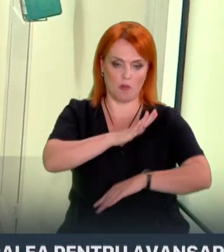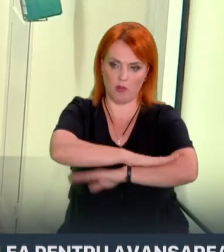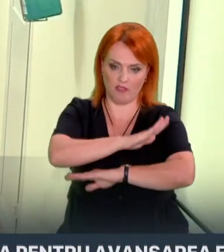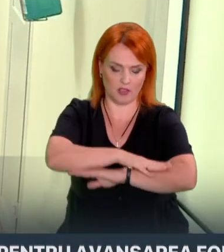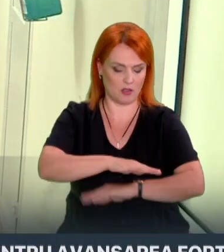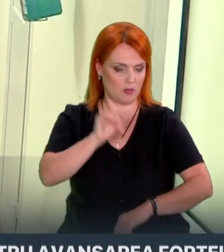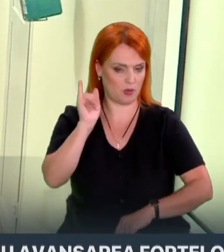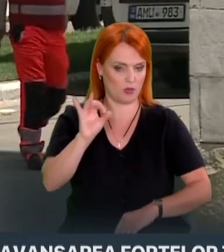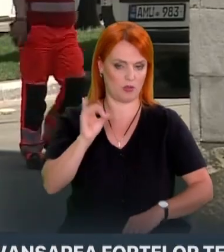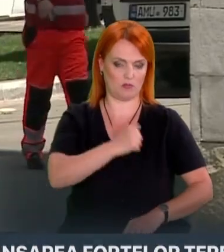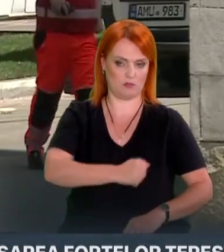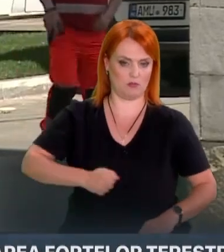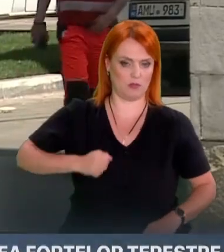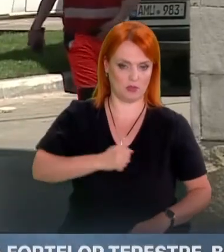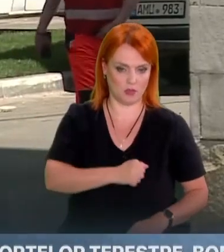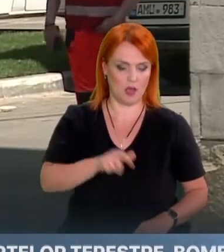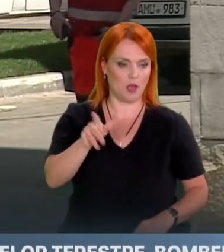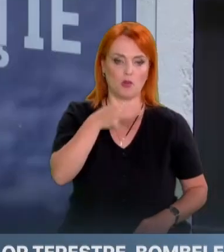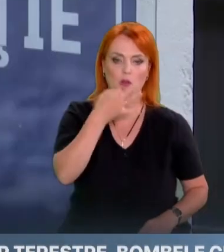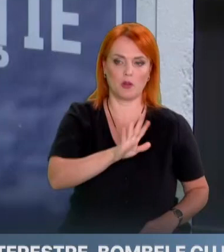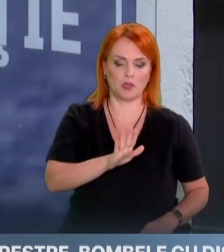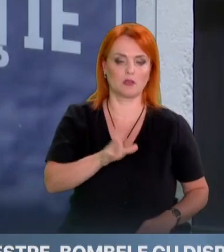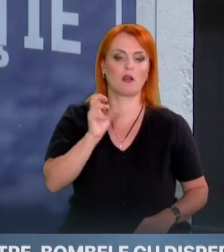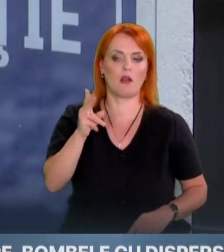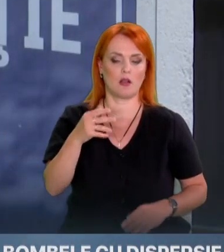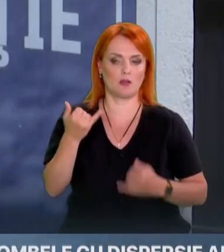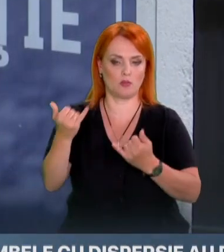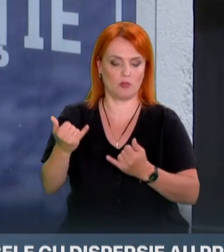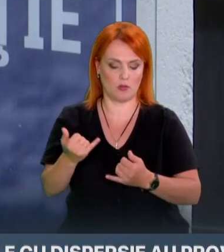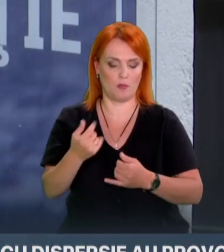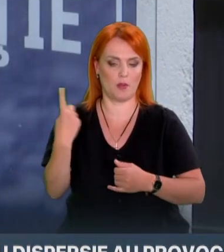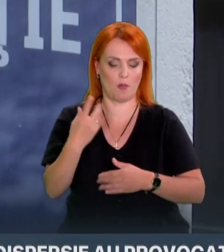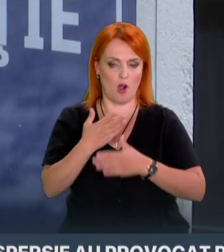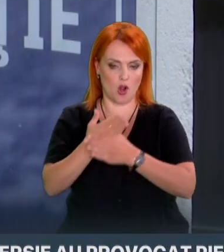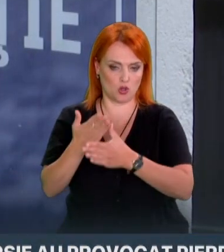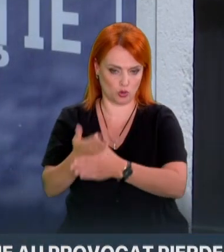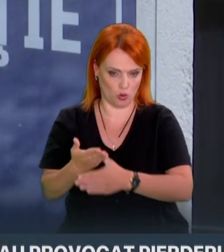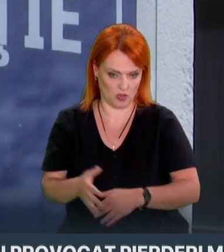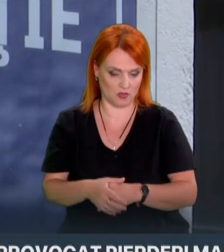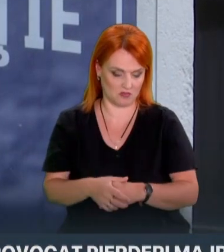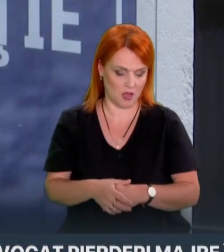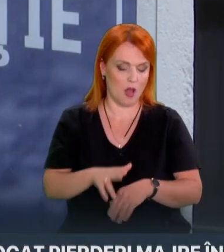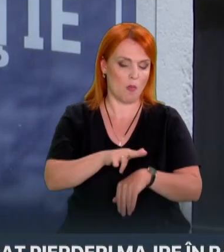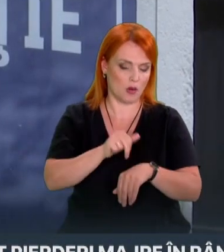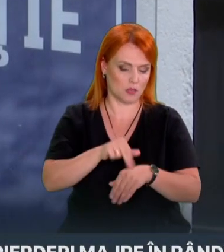a scos o armă, amenințând cu moartea membrii echipei. Poliția urmează să stabilească circumstanțele incidentului.